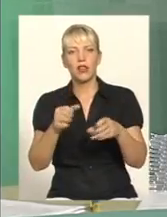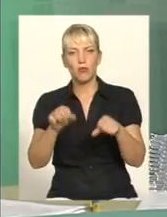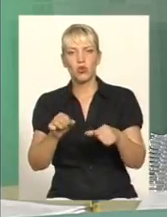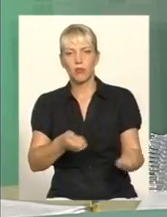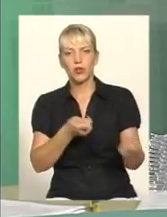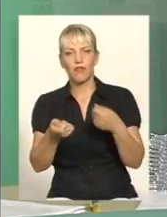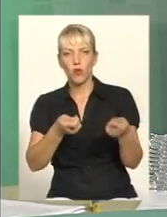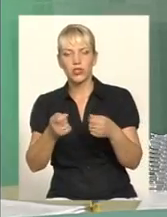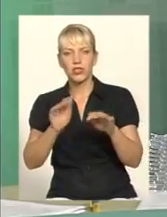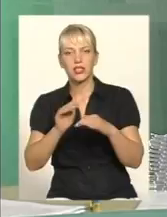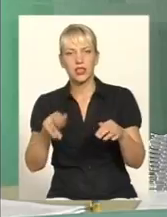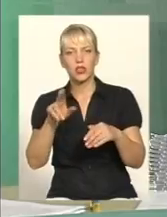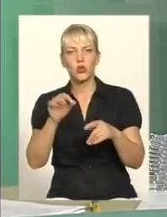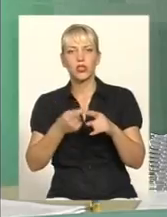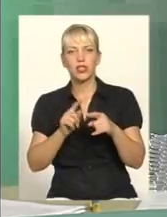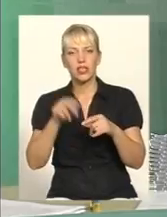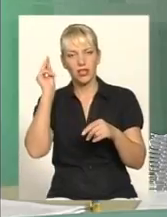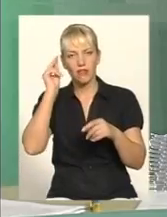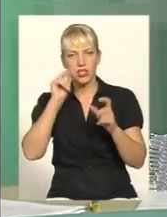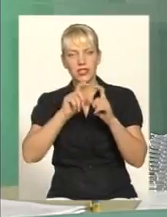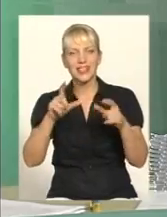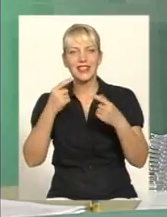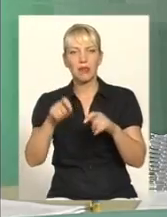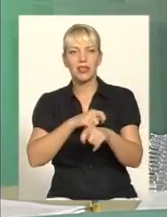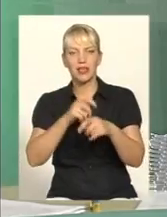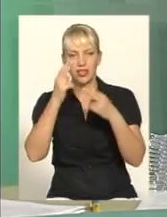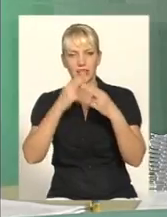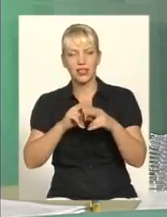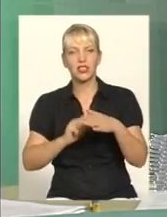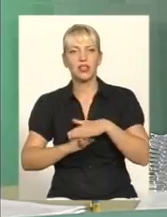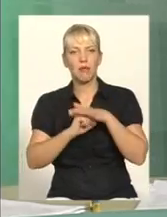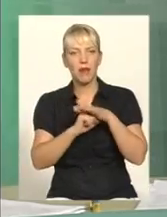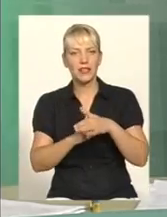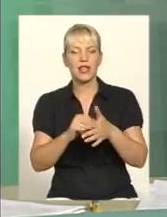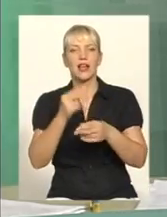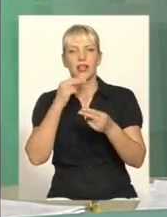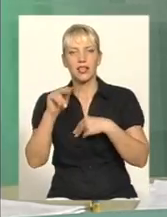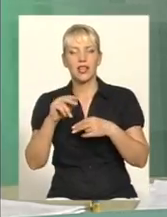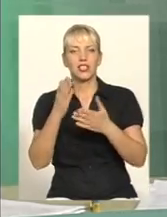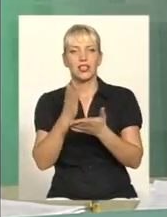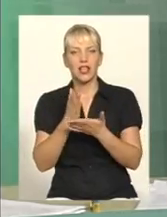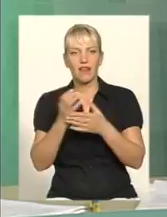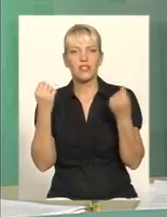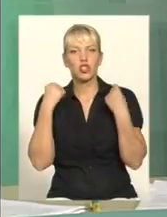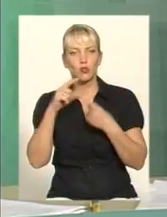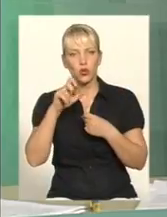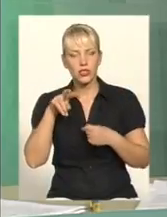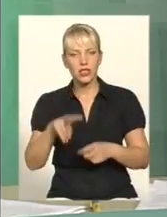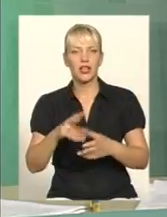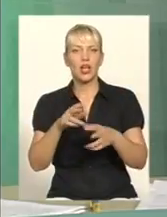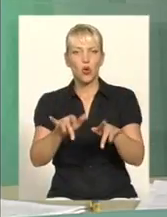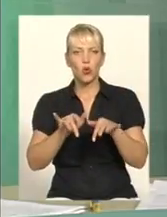тих навчальних закладів, яких матеріально-технічна база набагато краща. Наявні спортивні зали, комп'ютерні класи, є